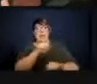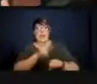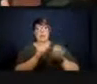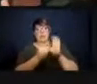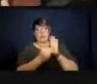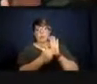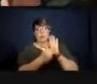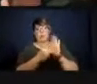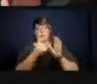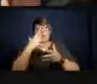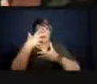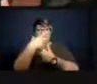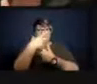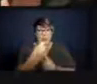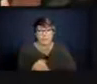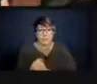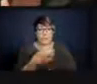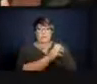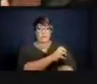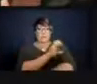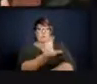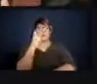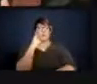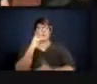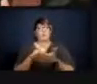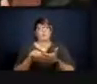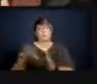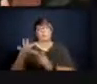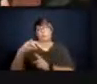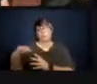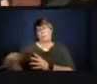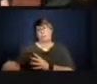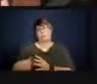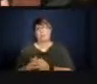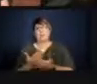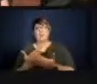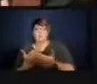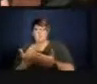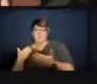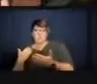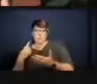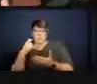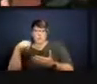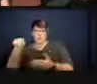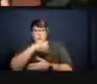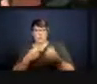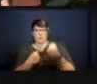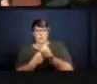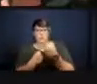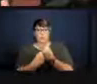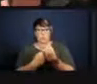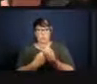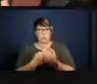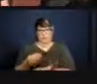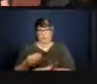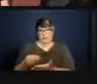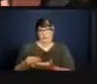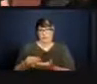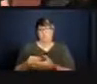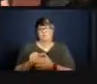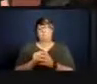inazungumzia mikakati mbalimbali ambayo tumetumia, na ningependa kuwaambia kwa